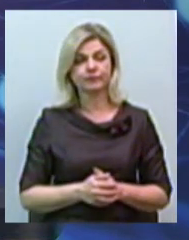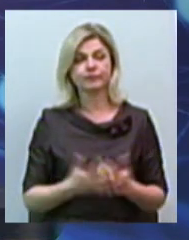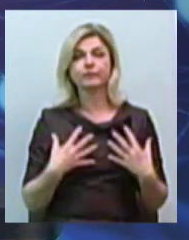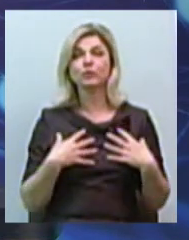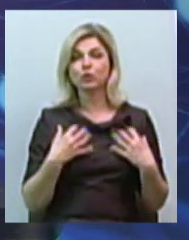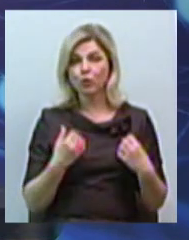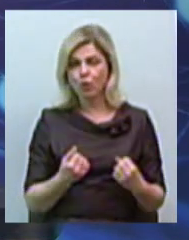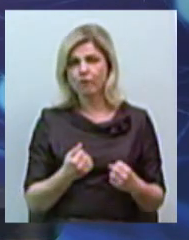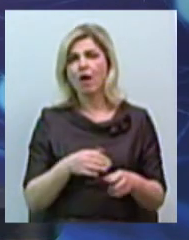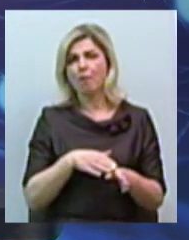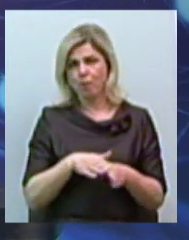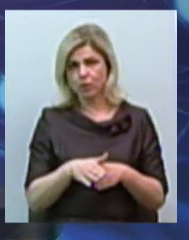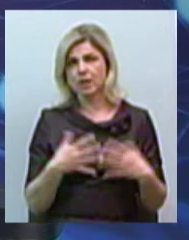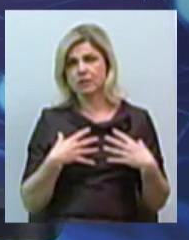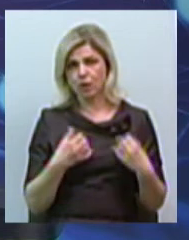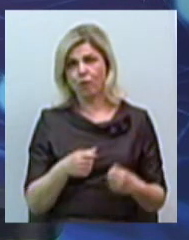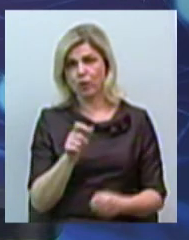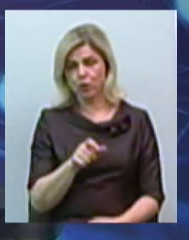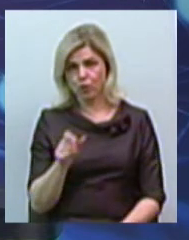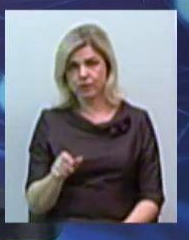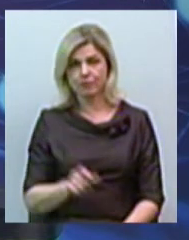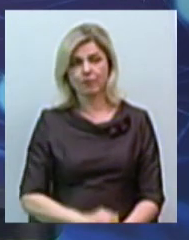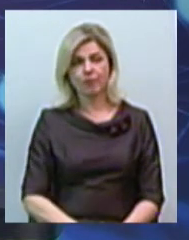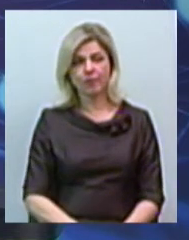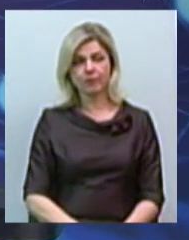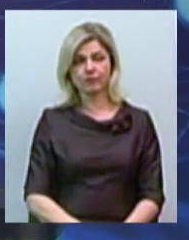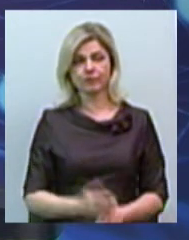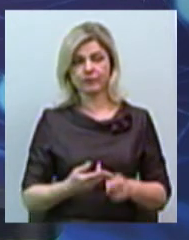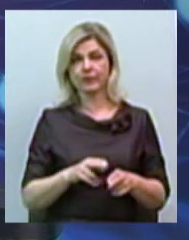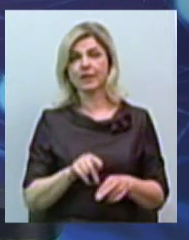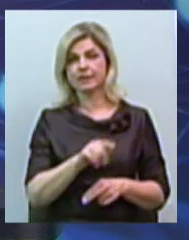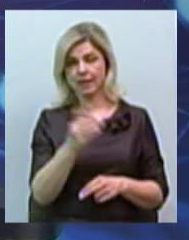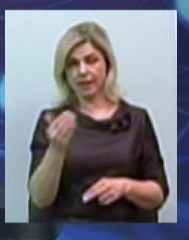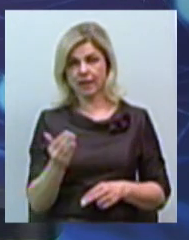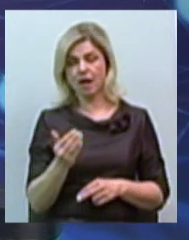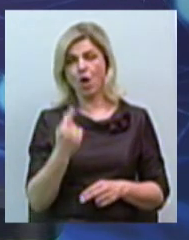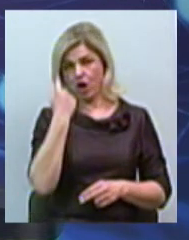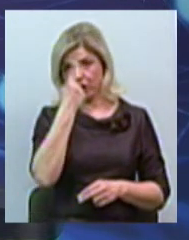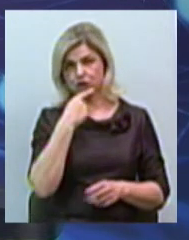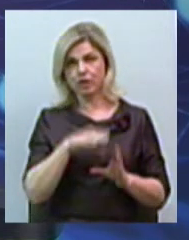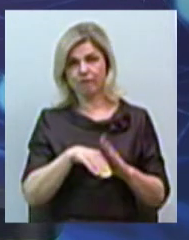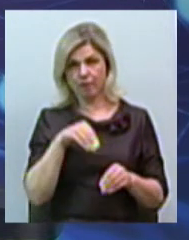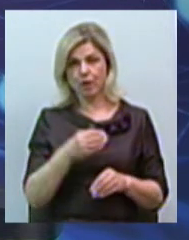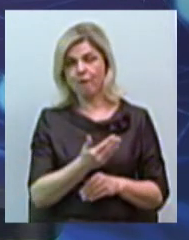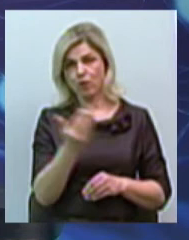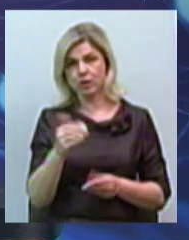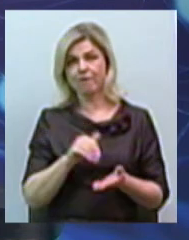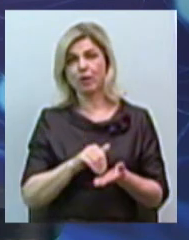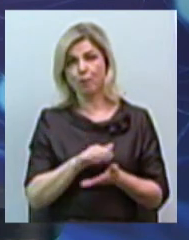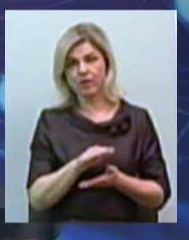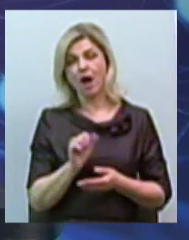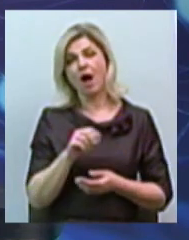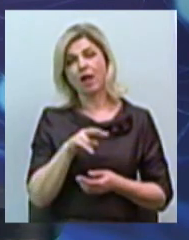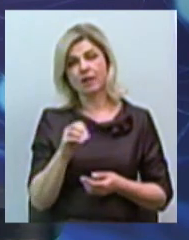здорові абсолютно люди, по певним міркуванням, це їхній особистий вибір, вони відмовляються,